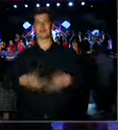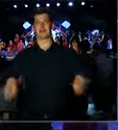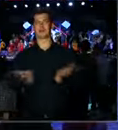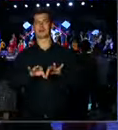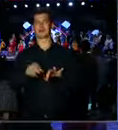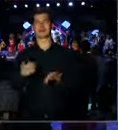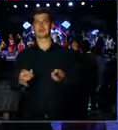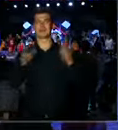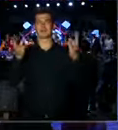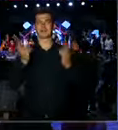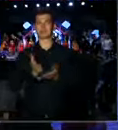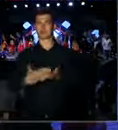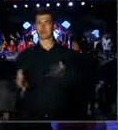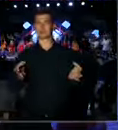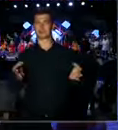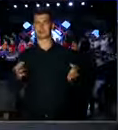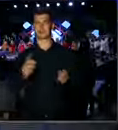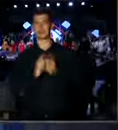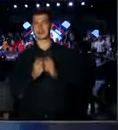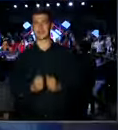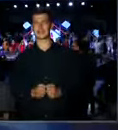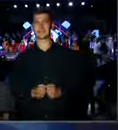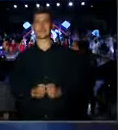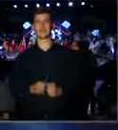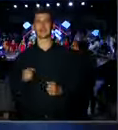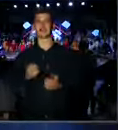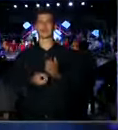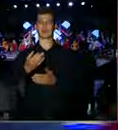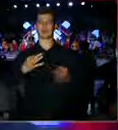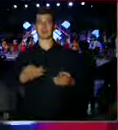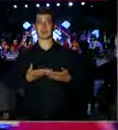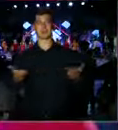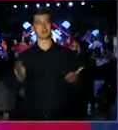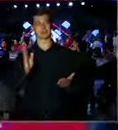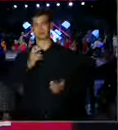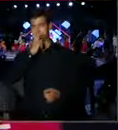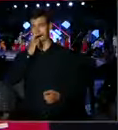Przechodzimy do najważniejszej części naszej gali. Drodzy Państwo, będzie się działo.